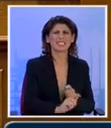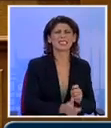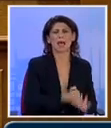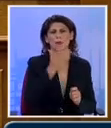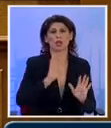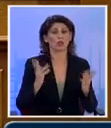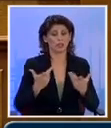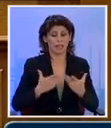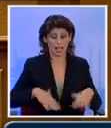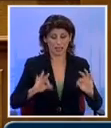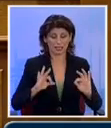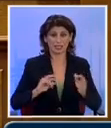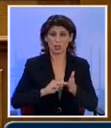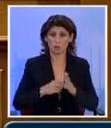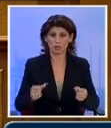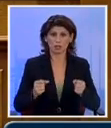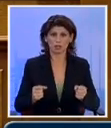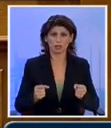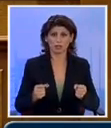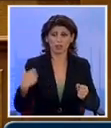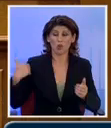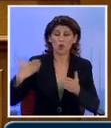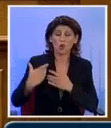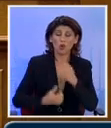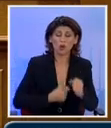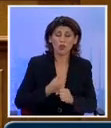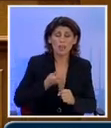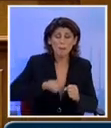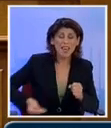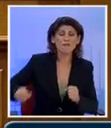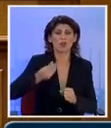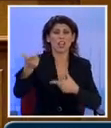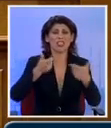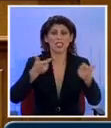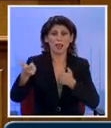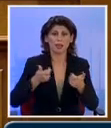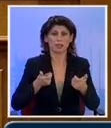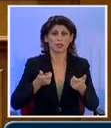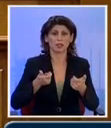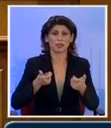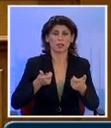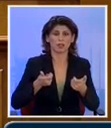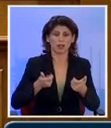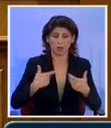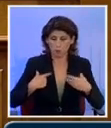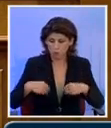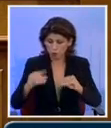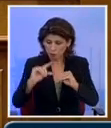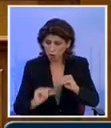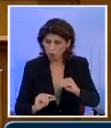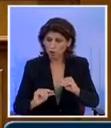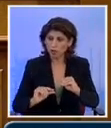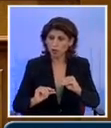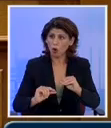κρίση. Υπονομευόταν επί χρόνια όταν η χώρα δανειζόταν ξέφρενα, εισήγε πολλαπλάσια από όσα εξήγε και